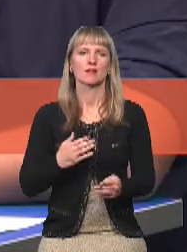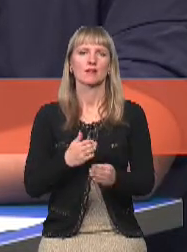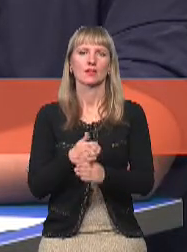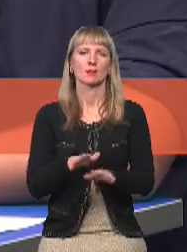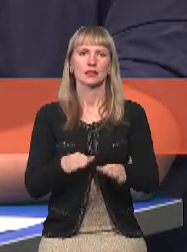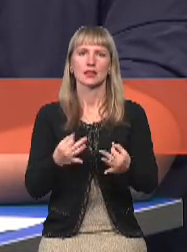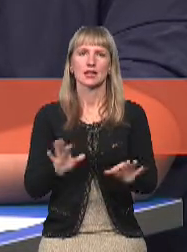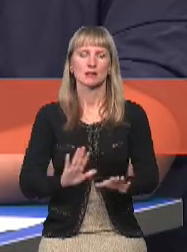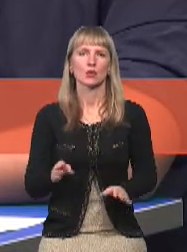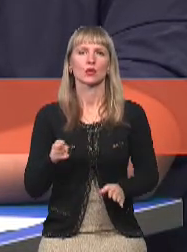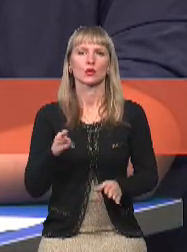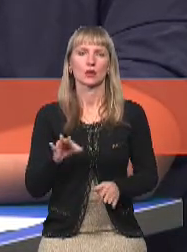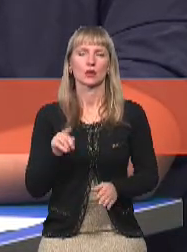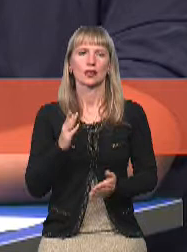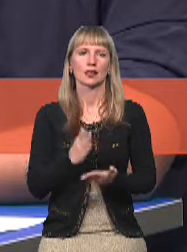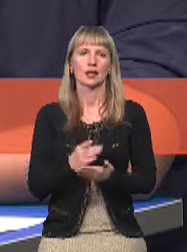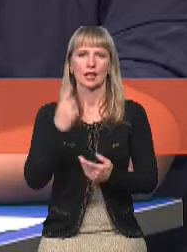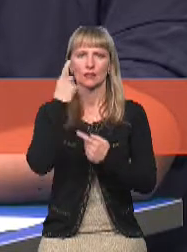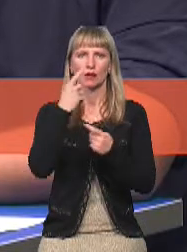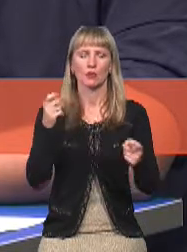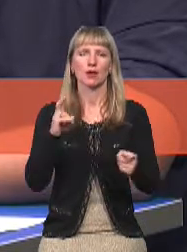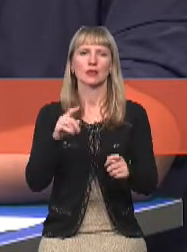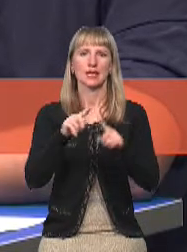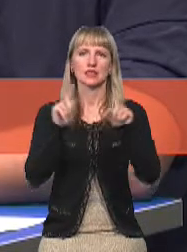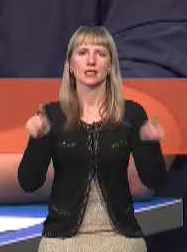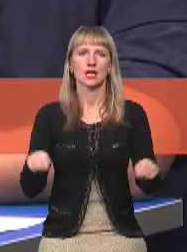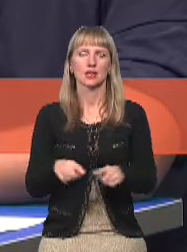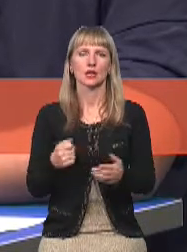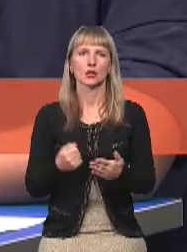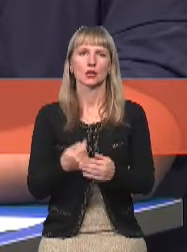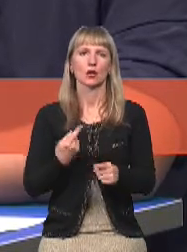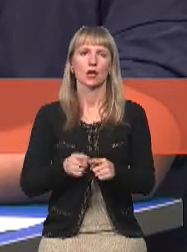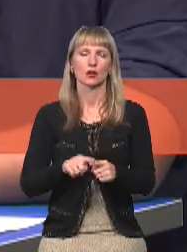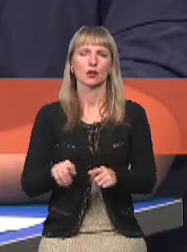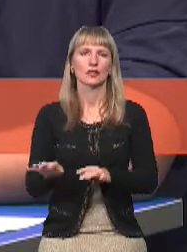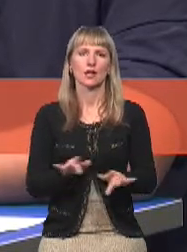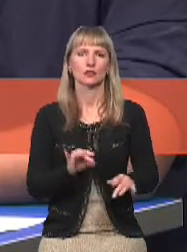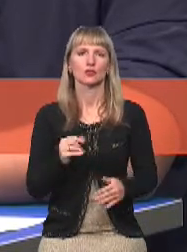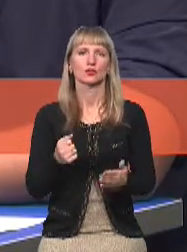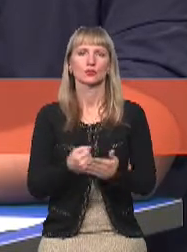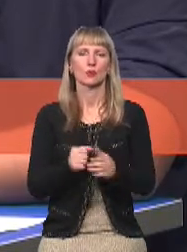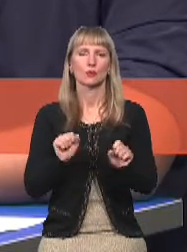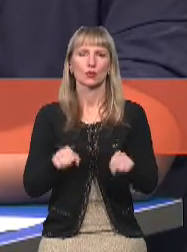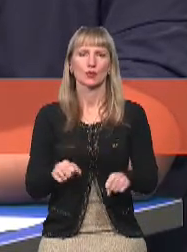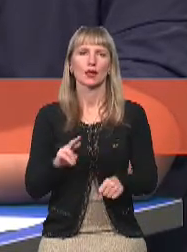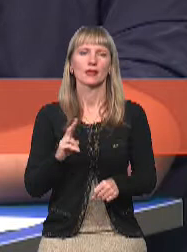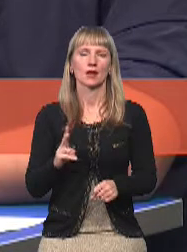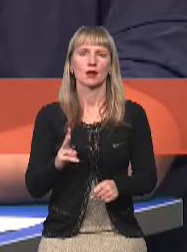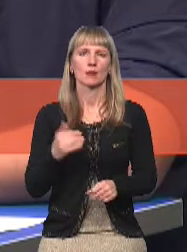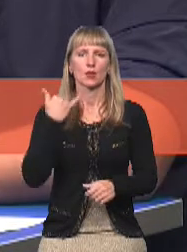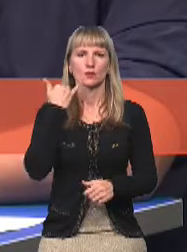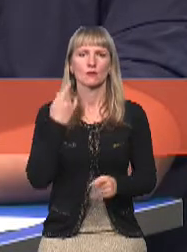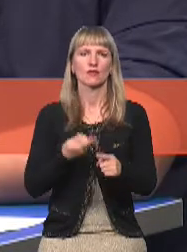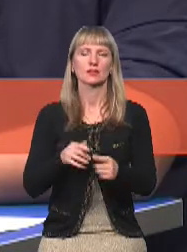місця несвободи, то є кругом інформація на стендах щодо цієї діяльності і щодо можливості, як звернутися в